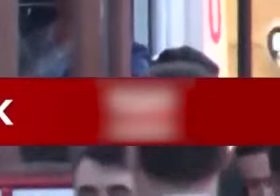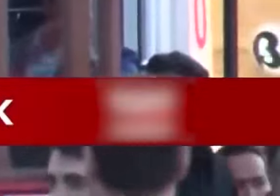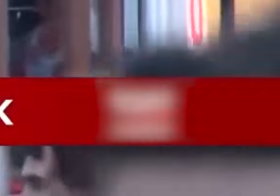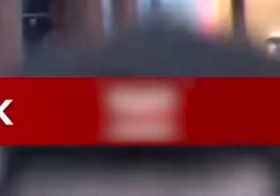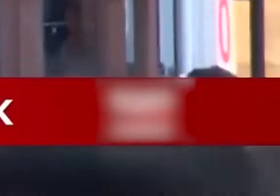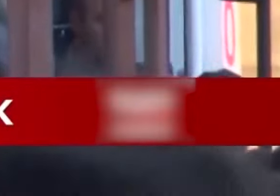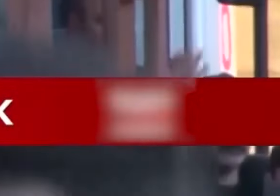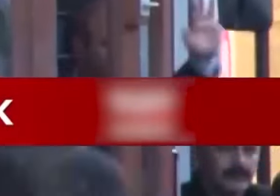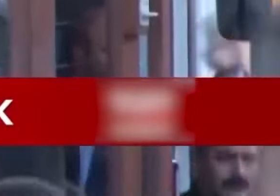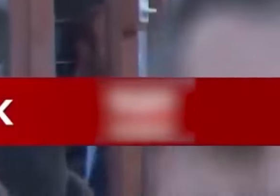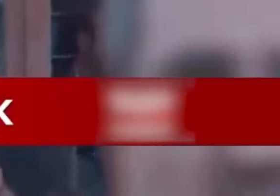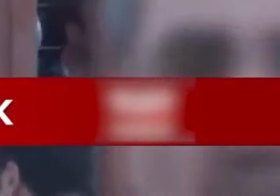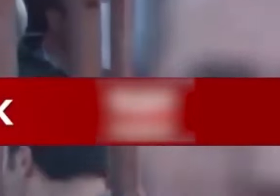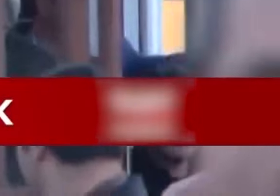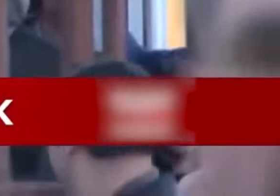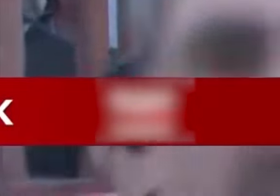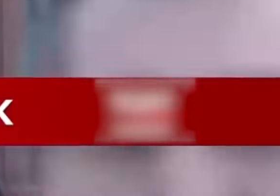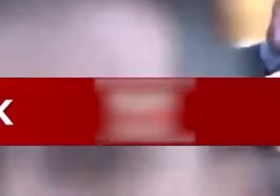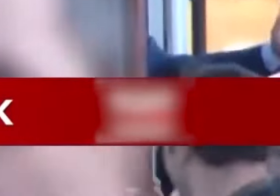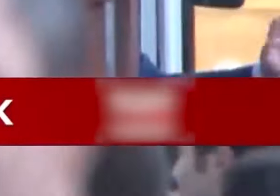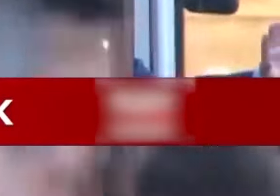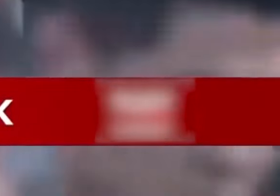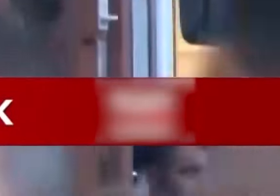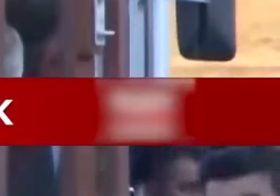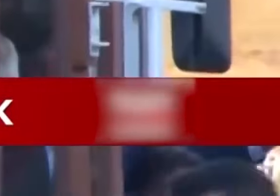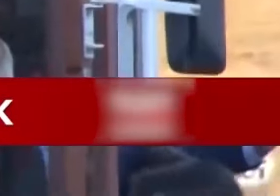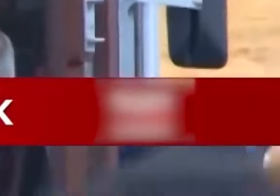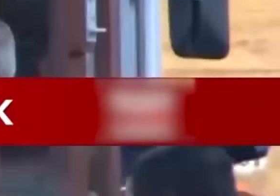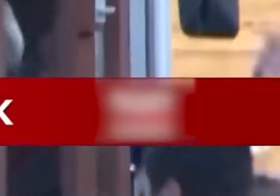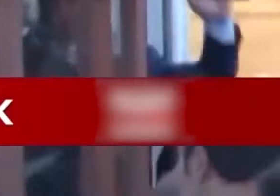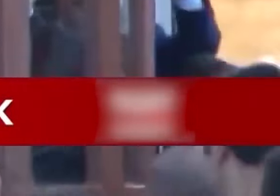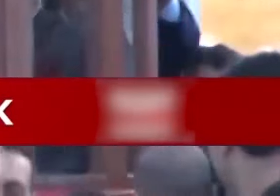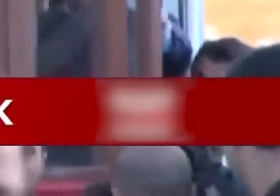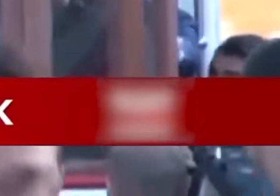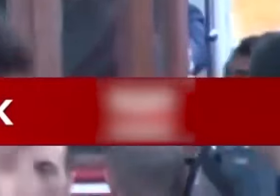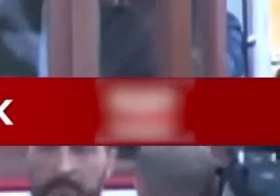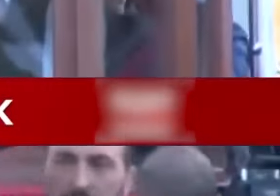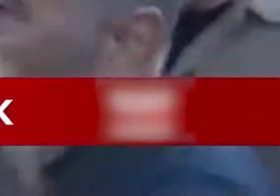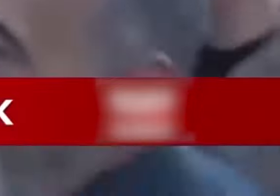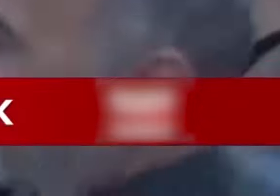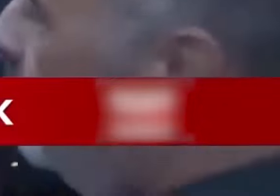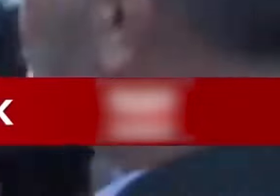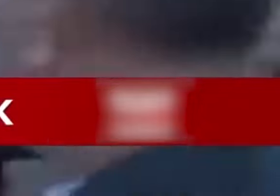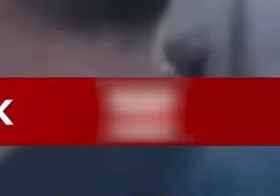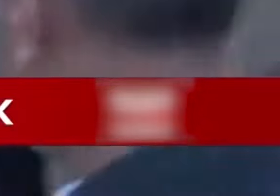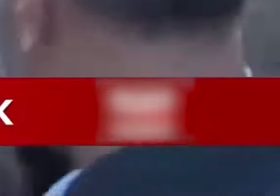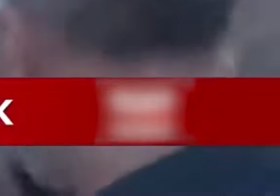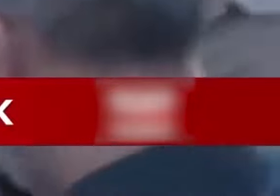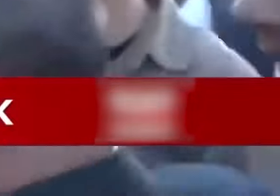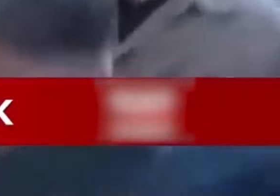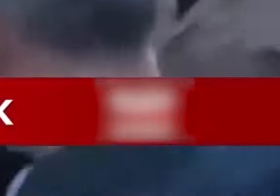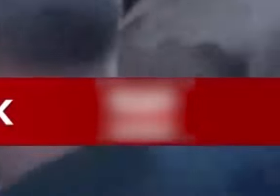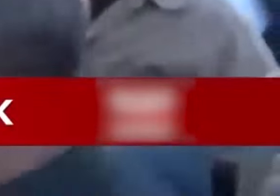öncesi İstiklal Caddesi'ndeki nostalji tramvaya bindi. O sırada vatandaşlardan biri Cumhuriyet Halk